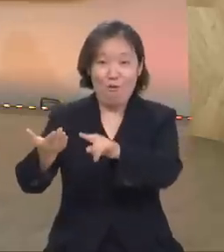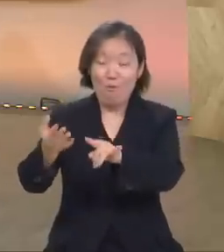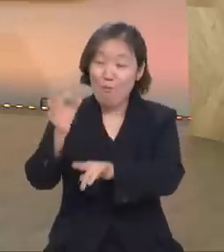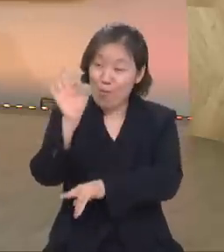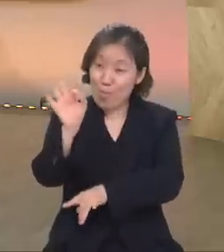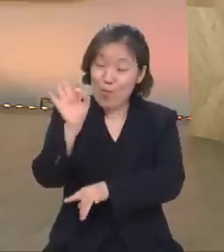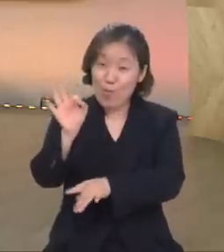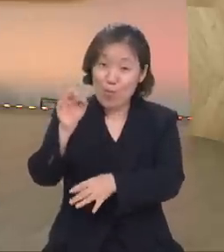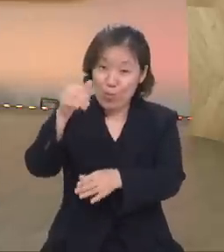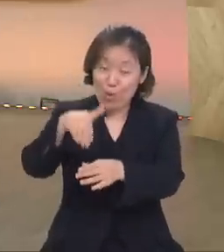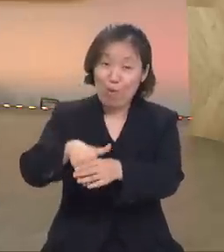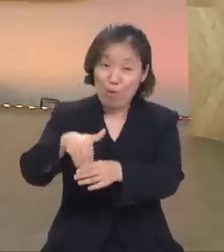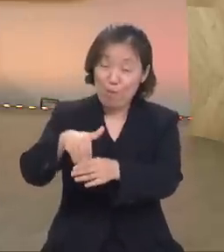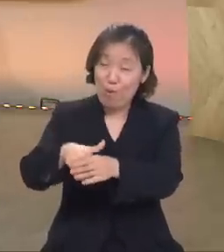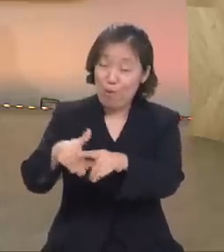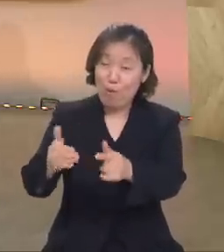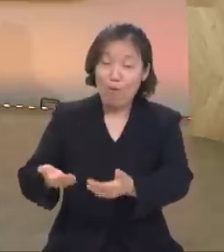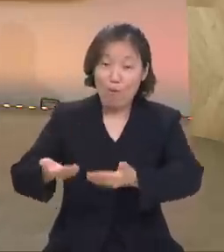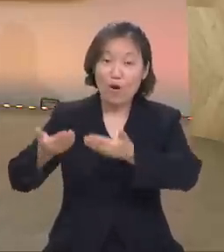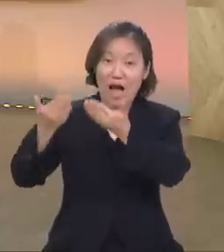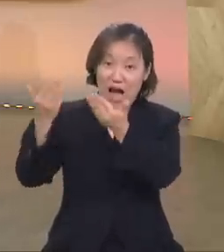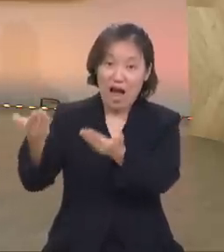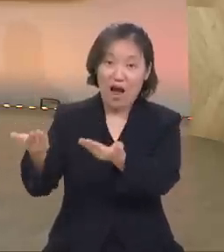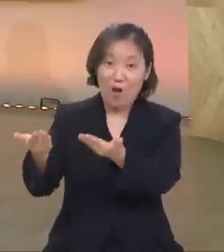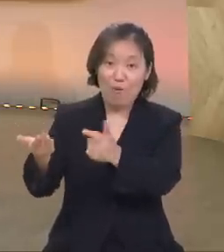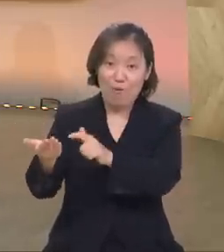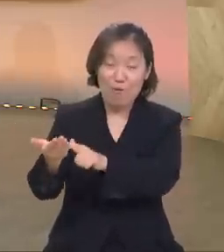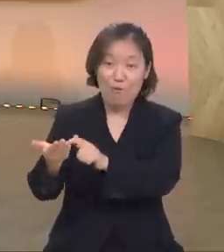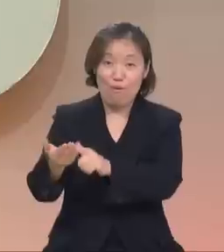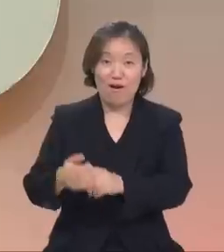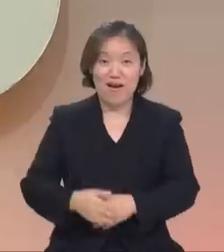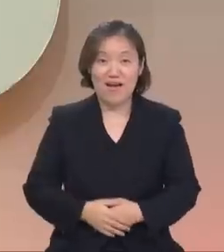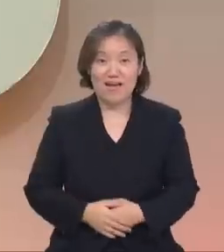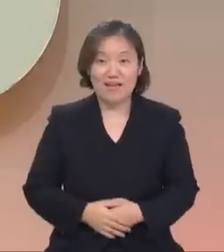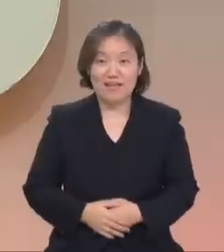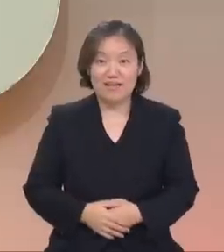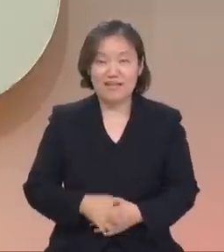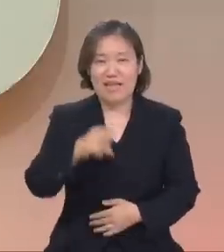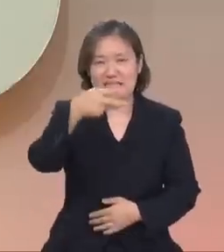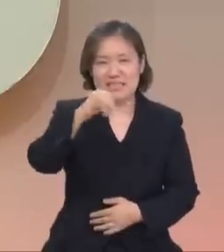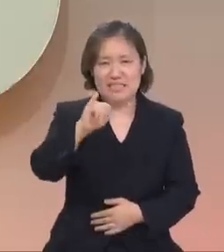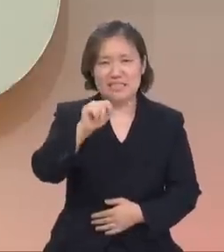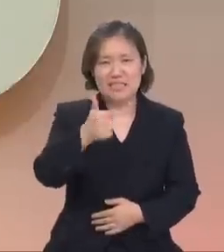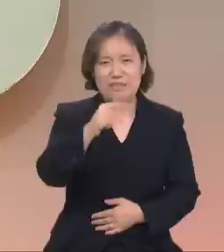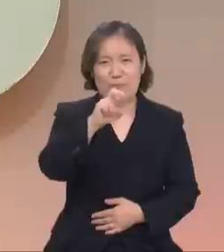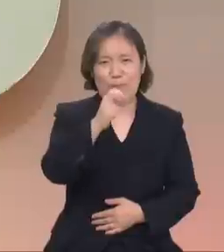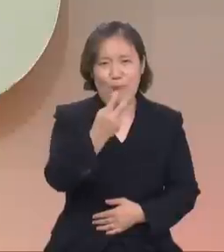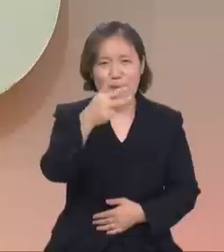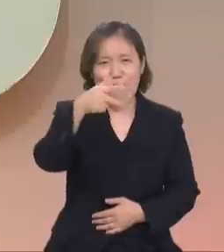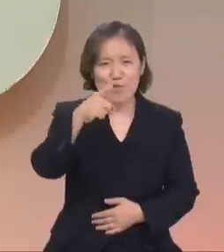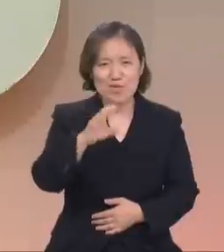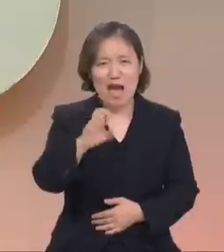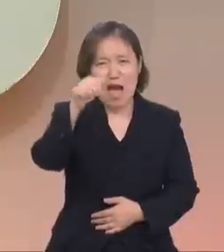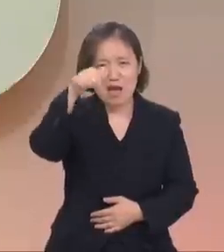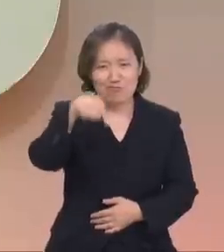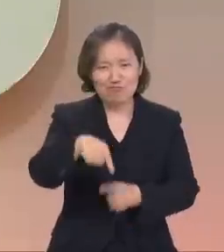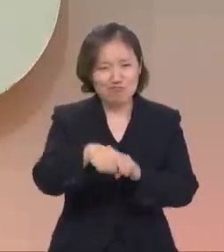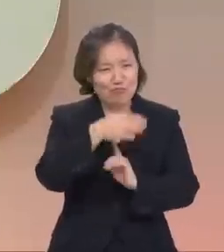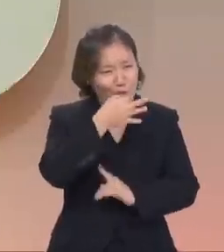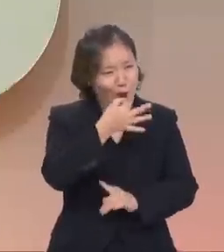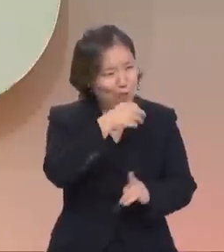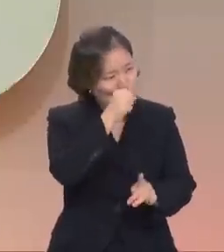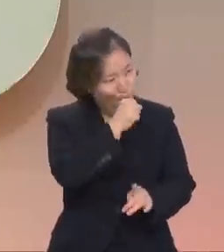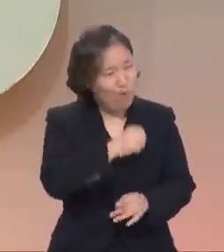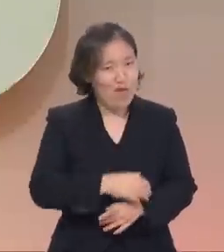불전함에 이렇게 막 이렇게 시주도 올리고 그리고 뭐 신묘장구다라니 외우면 좋다